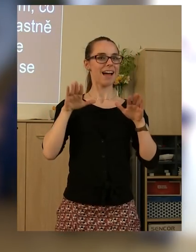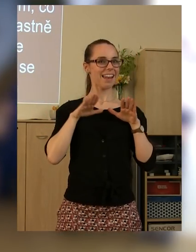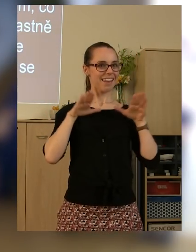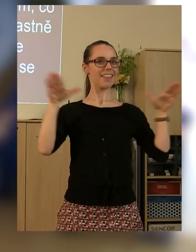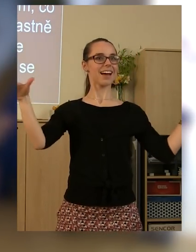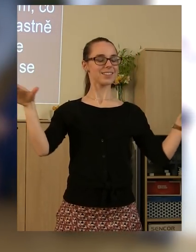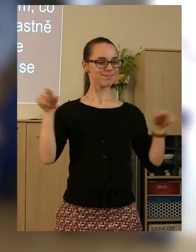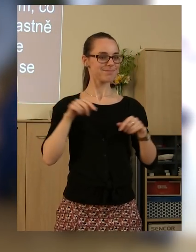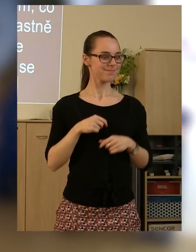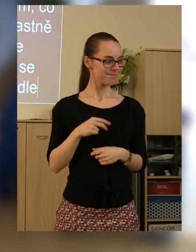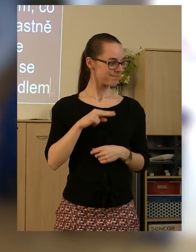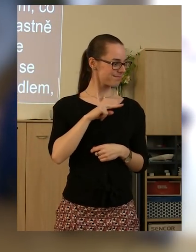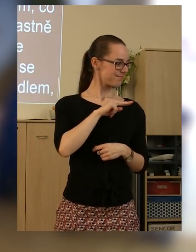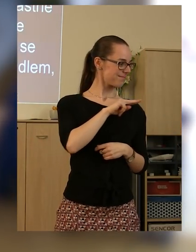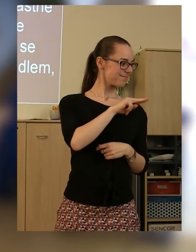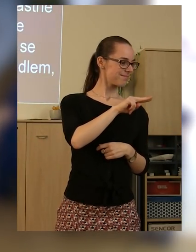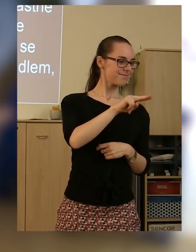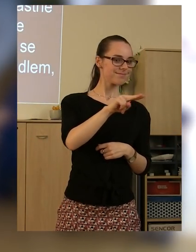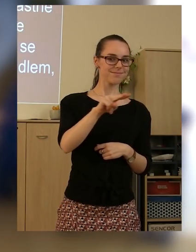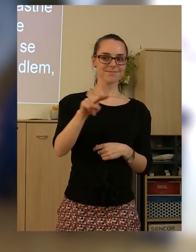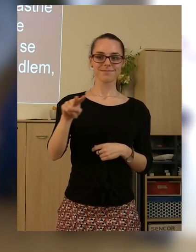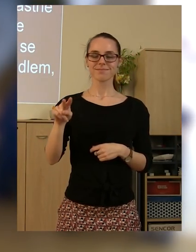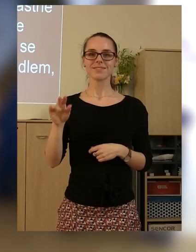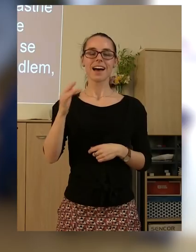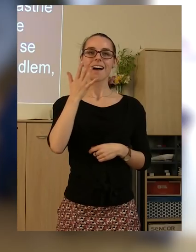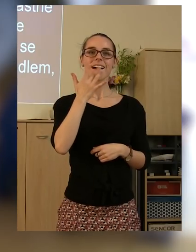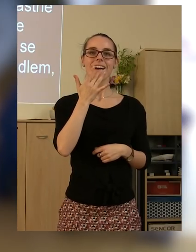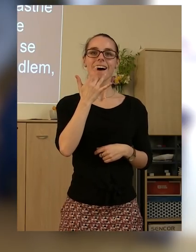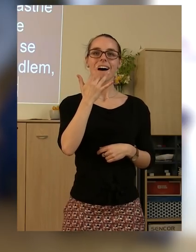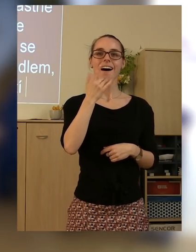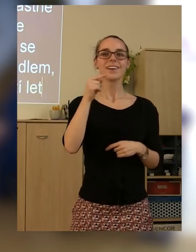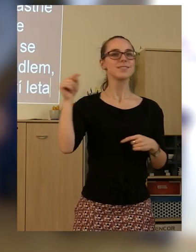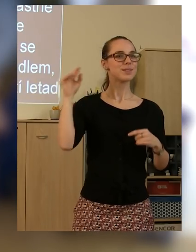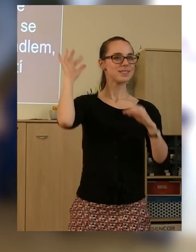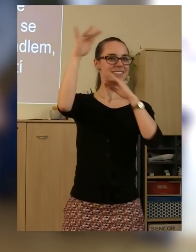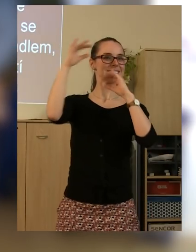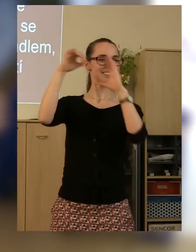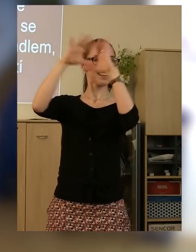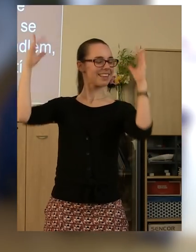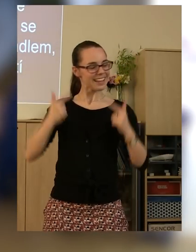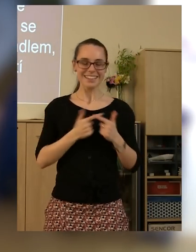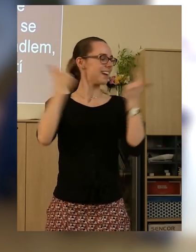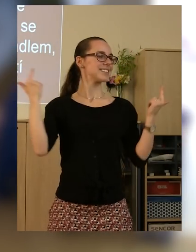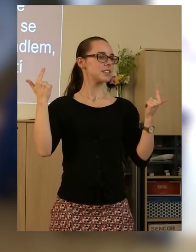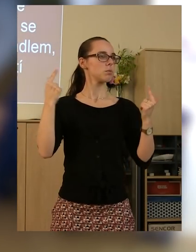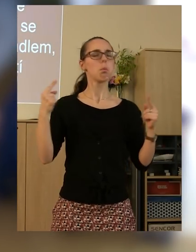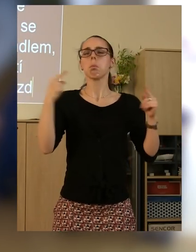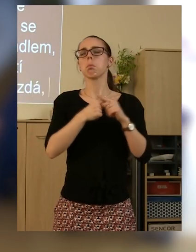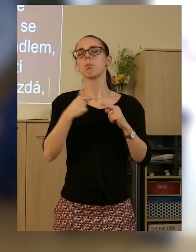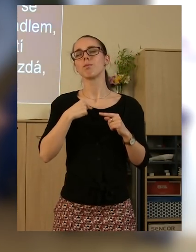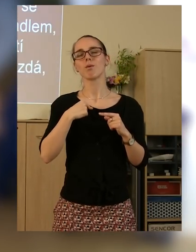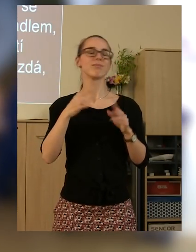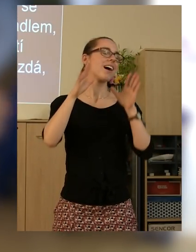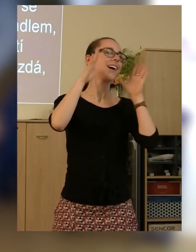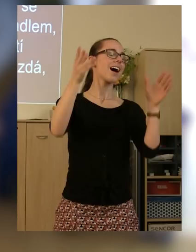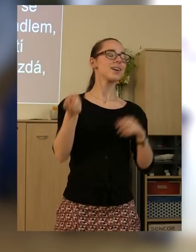tak kdo by zpochybnil, že letí letadlem, když se mu o tom zdá? Jo, pak se probudí a řekne si, tak se mi